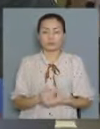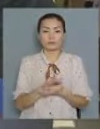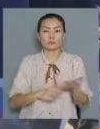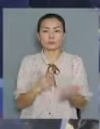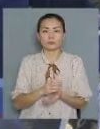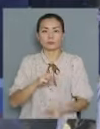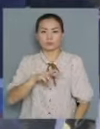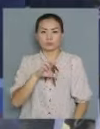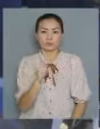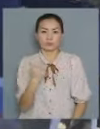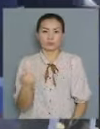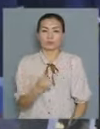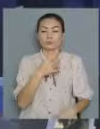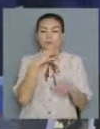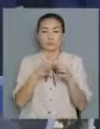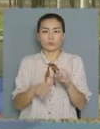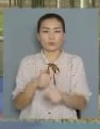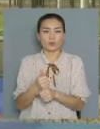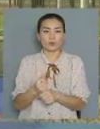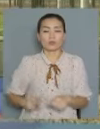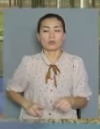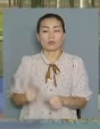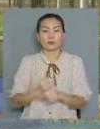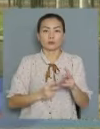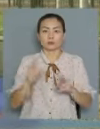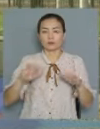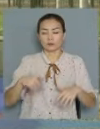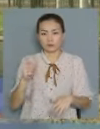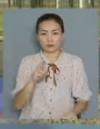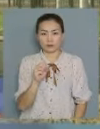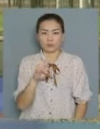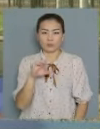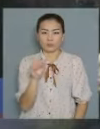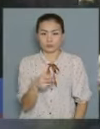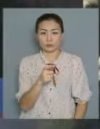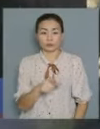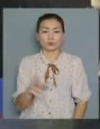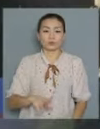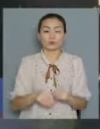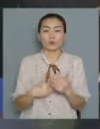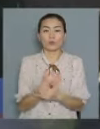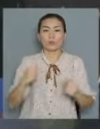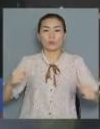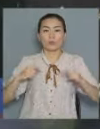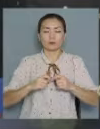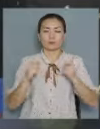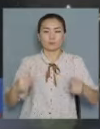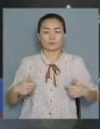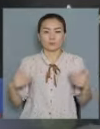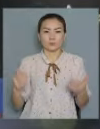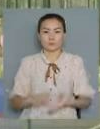қатар Ембімұнайгаз акционерлік қоғамы бас директорының өндіріс жөніндегі орынбасары Қанатбек Қасымғалиев тұрғындарды жаңа спорт алаңының ашылуымен